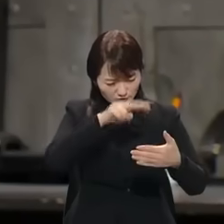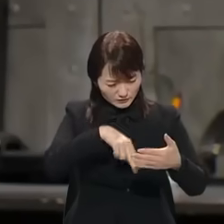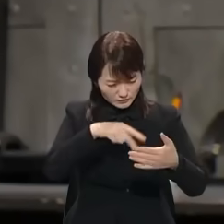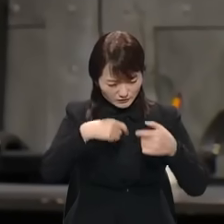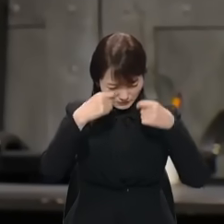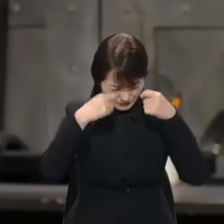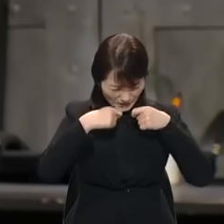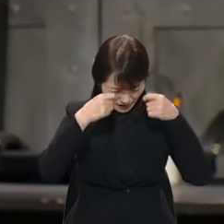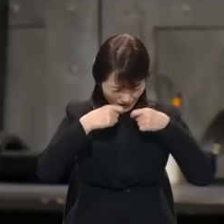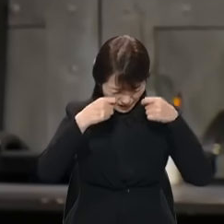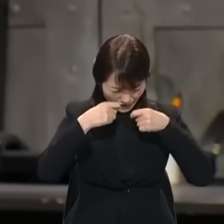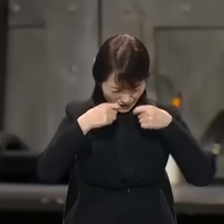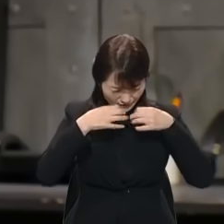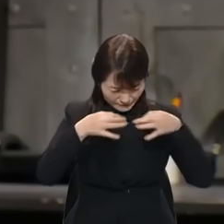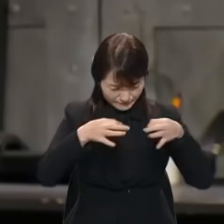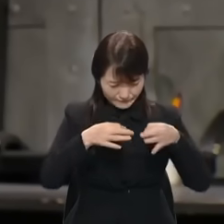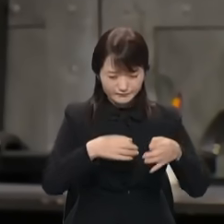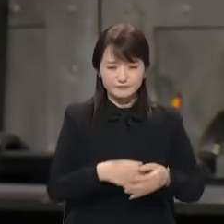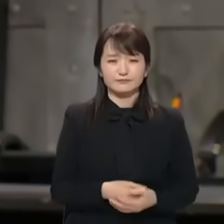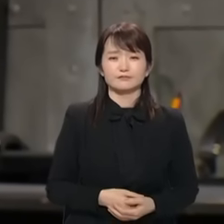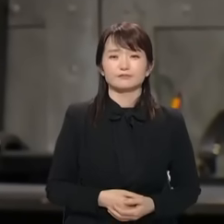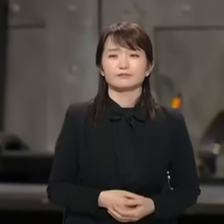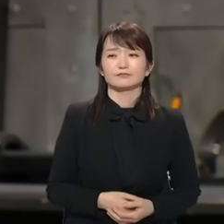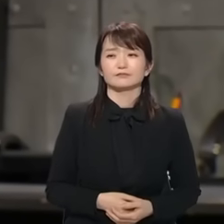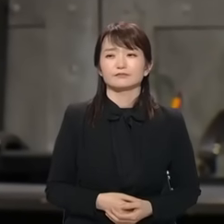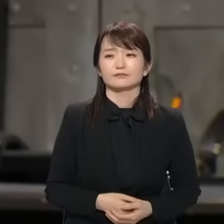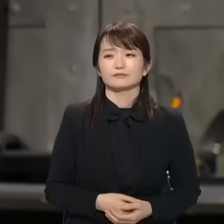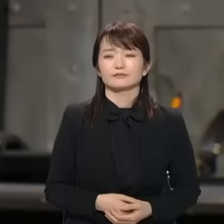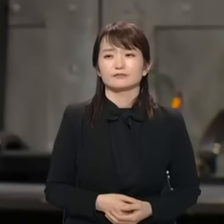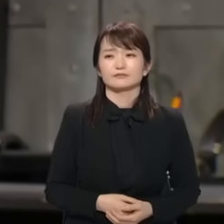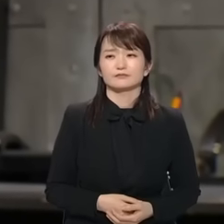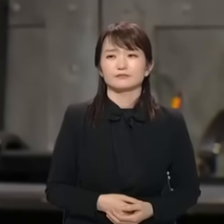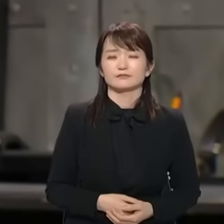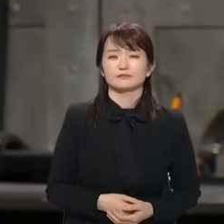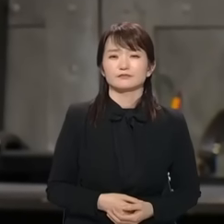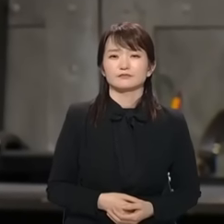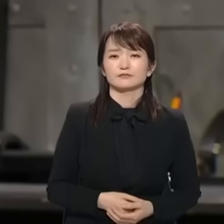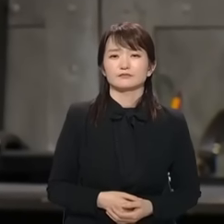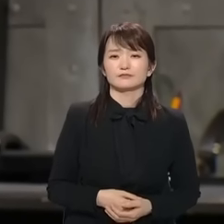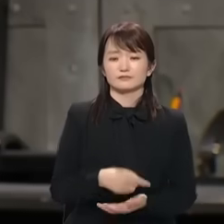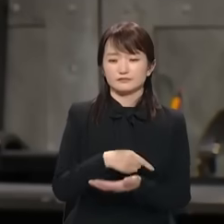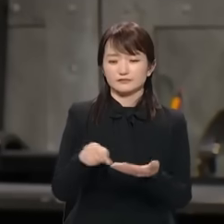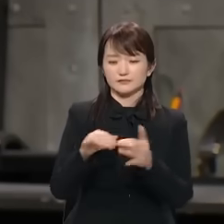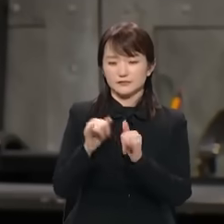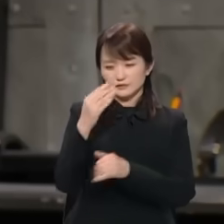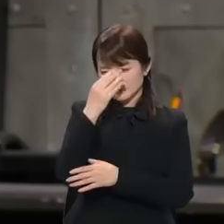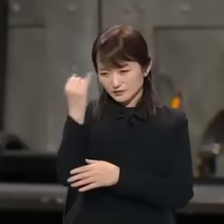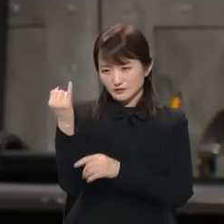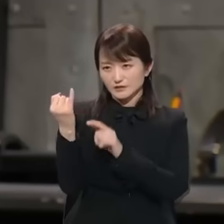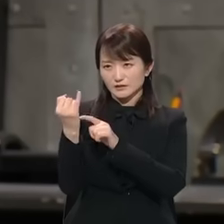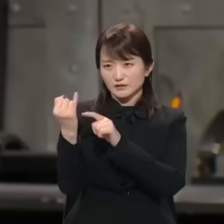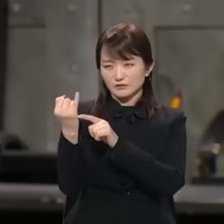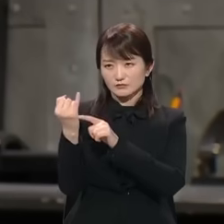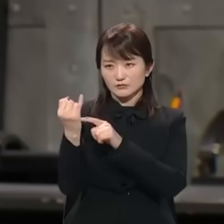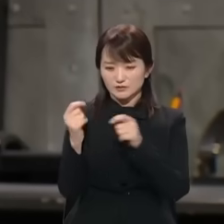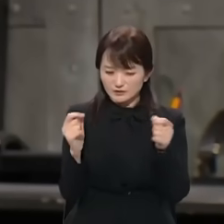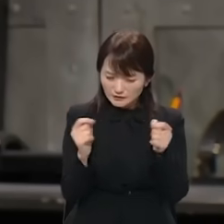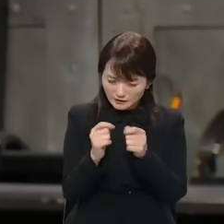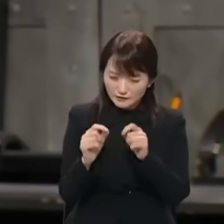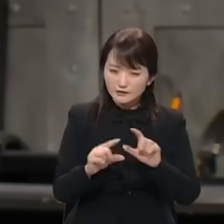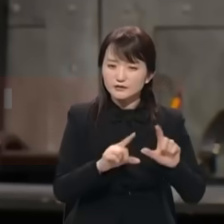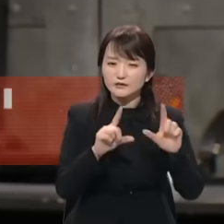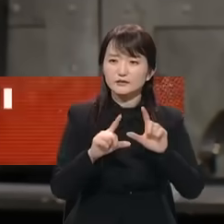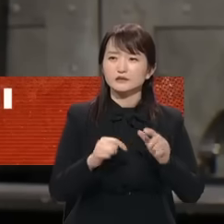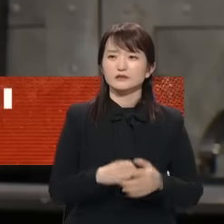통곡을 했답니다 그리고 또이 저기 그 피해 할머니의 딸 딸과도 가깝게 지냈다고 했잖아요